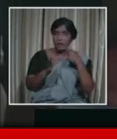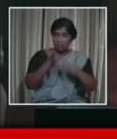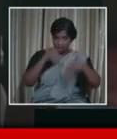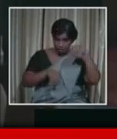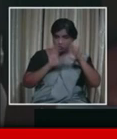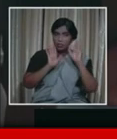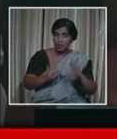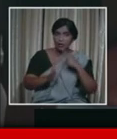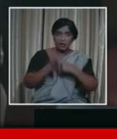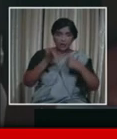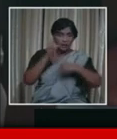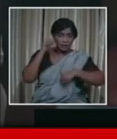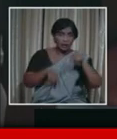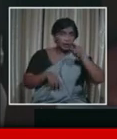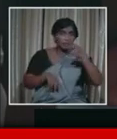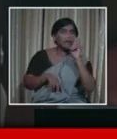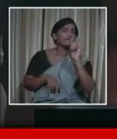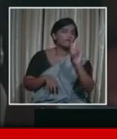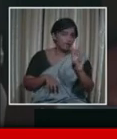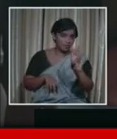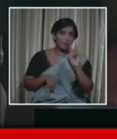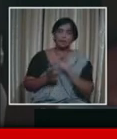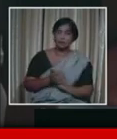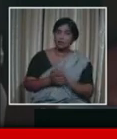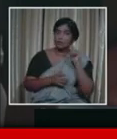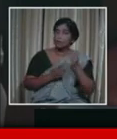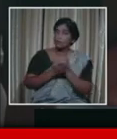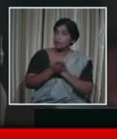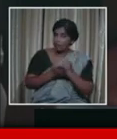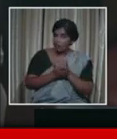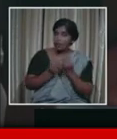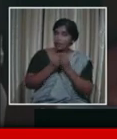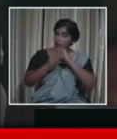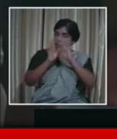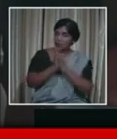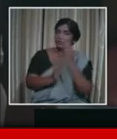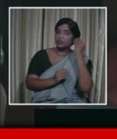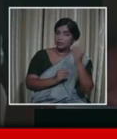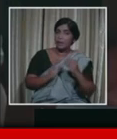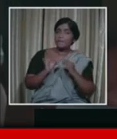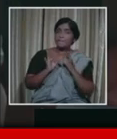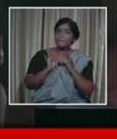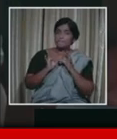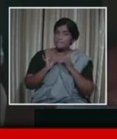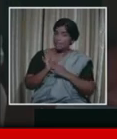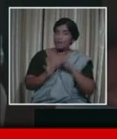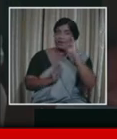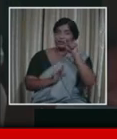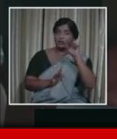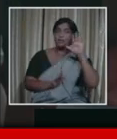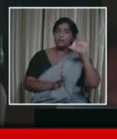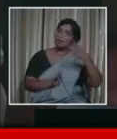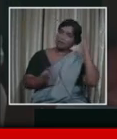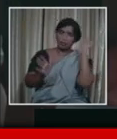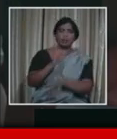rate desa palaknya inne 225 denai? Oun sielu denata ma dena hama deyama billion 6.5 eka onnan kapala